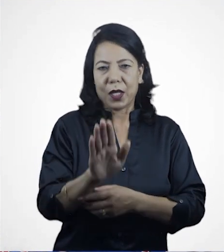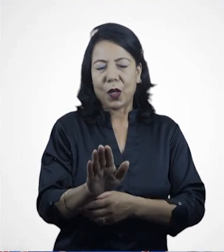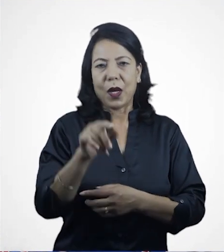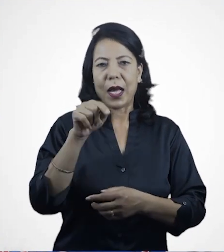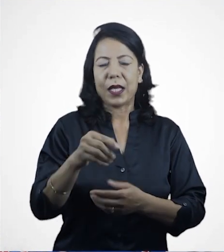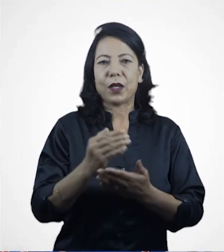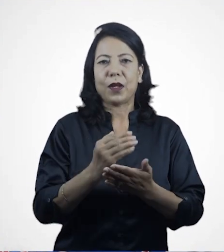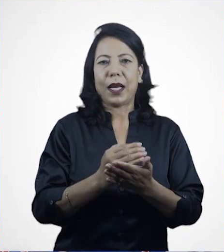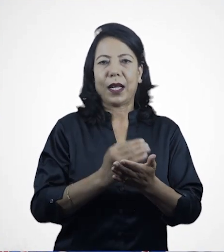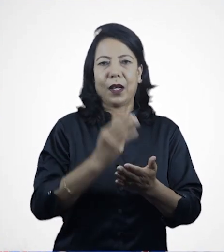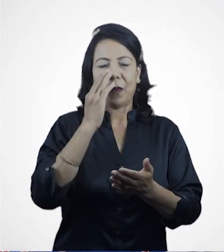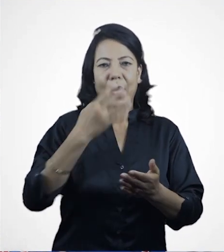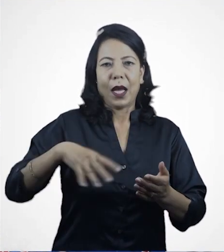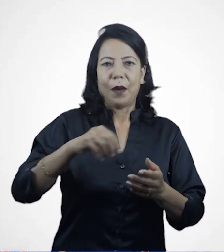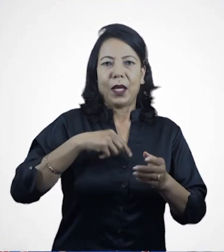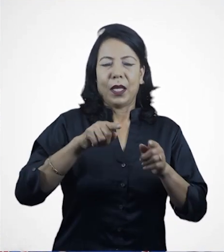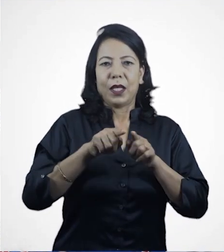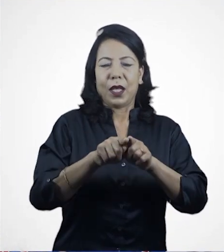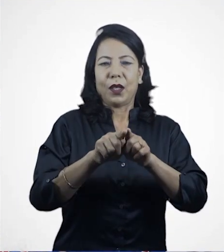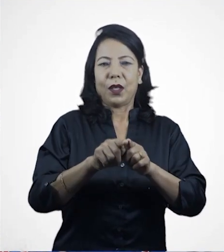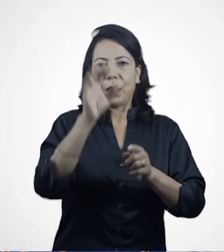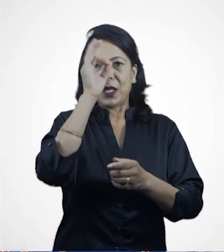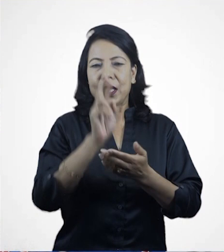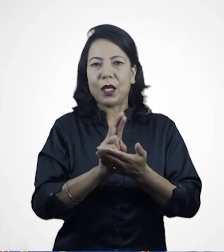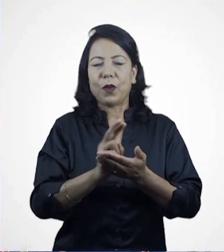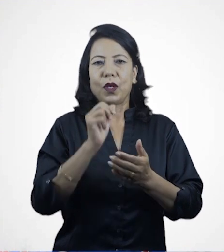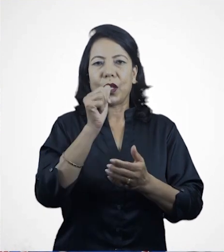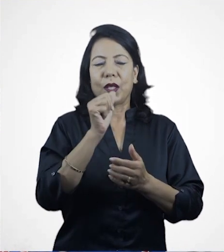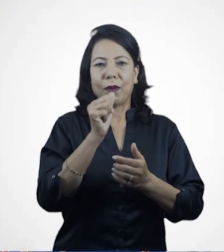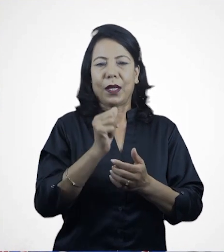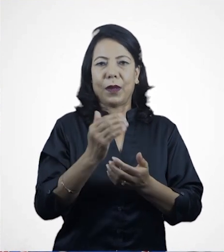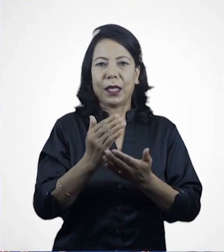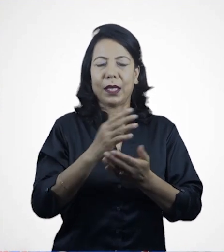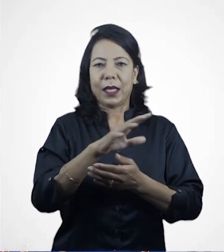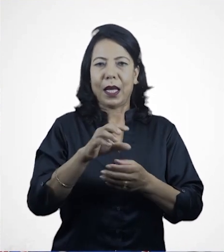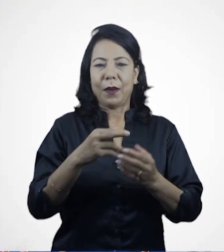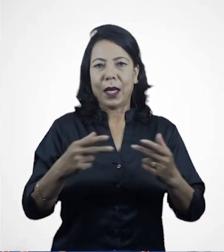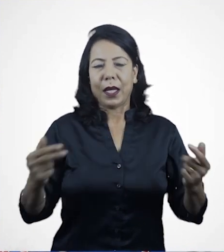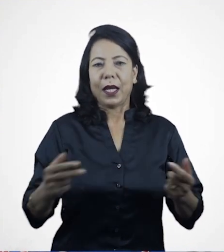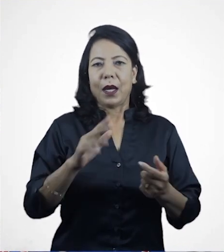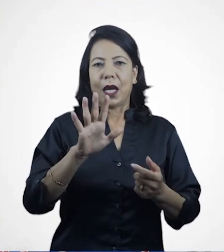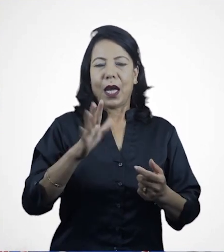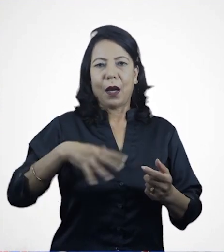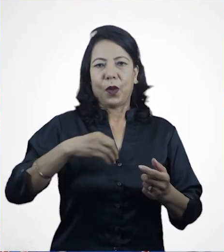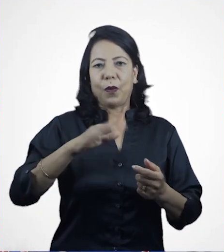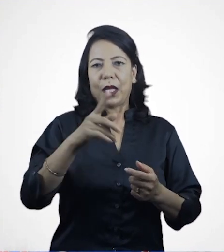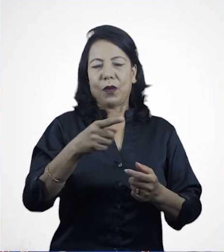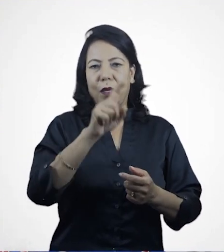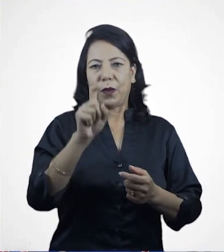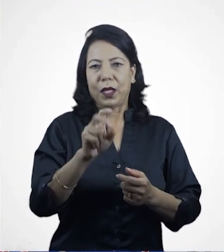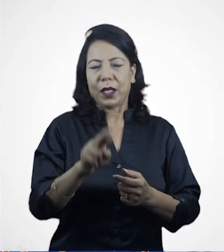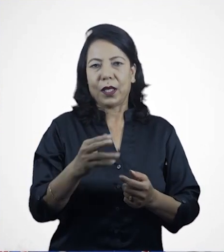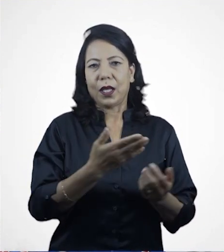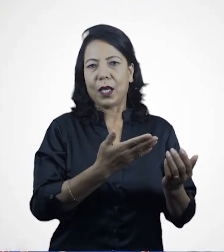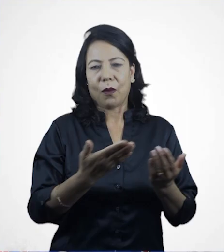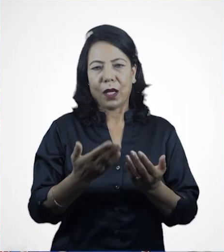चौं। आज़को कारिक्रम मा हमी संग एक विशेश रिपोर्टर अंतरबारतात्मक सामागरी हमरो पांच प्रस्न रहे का चौं।